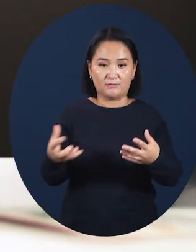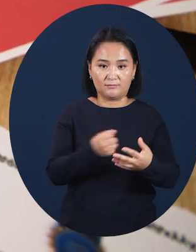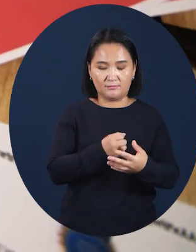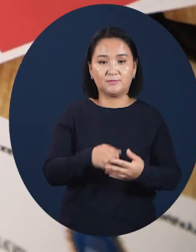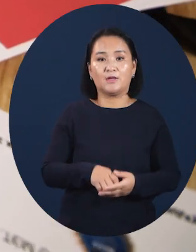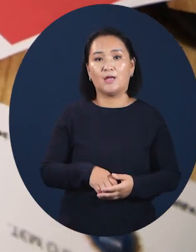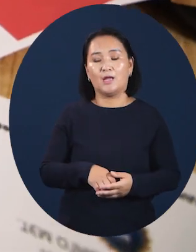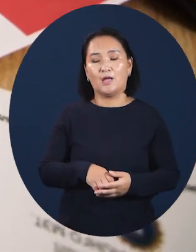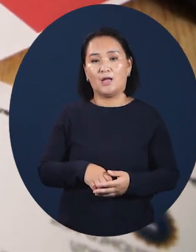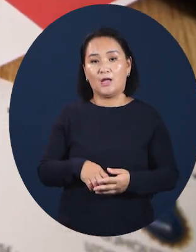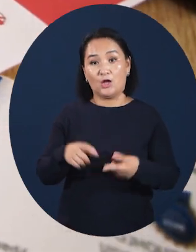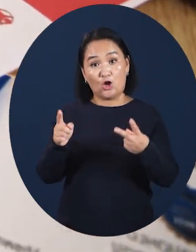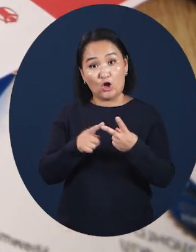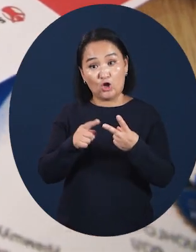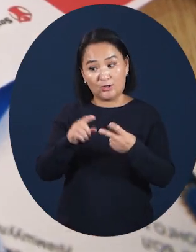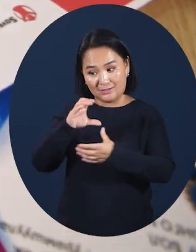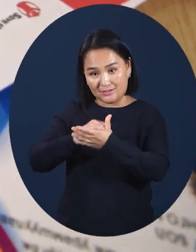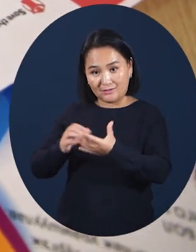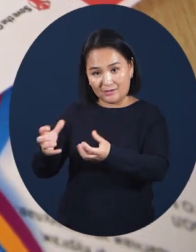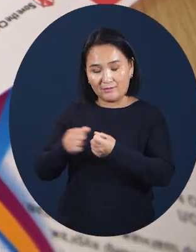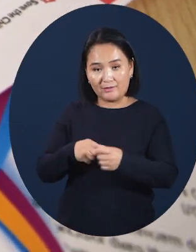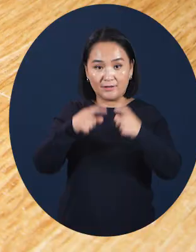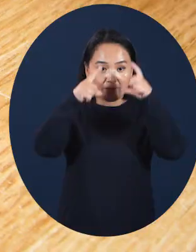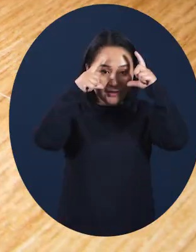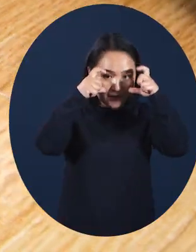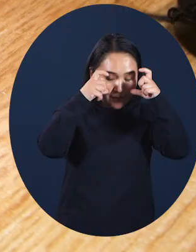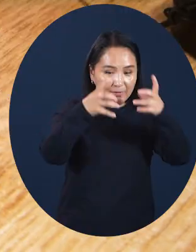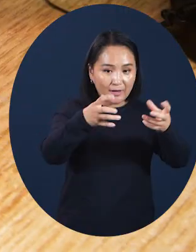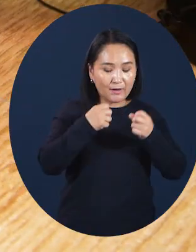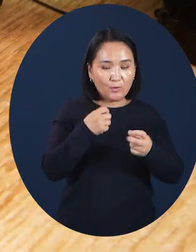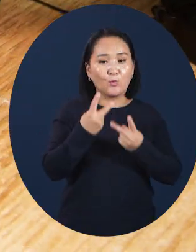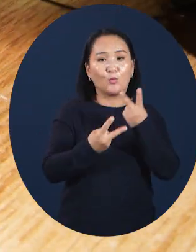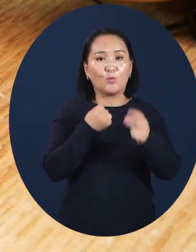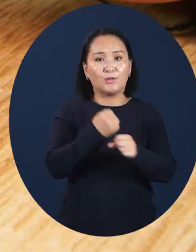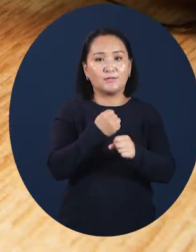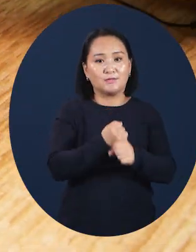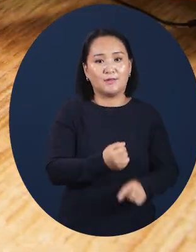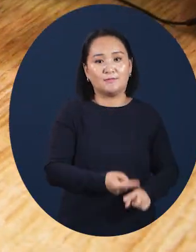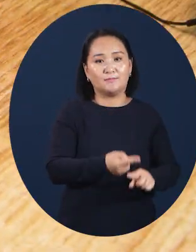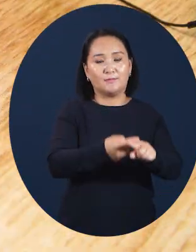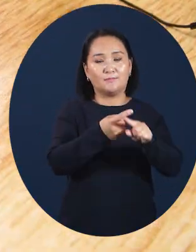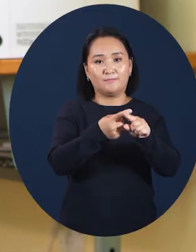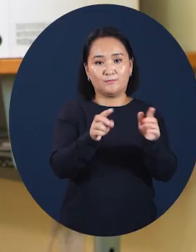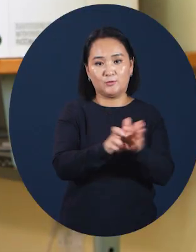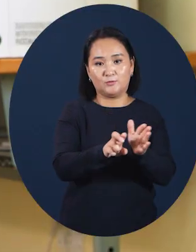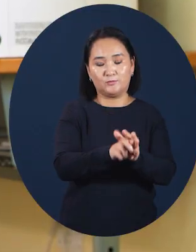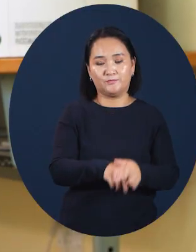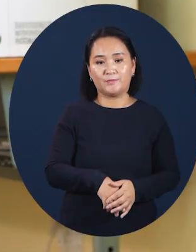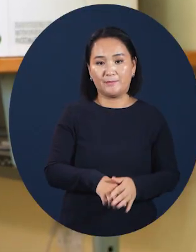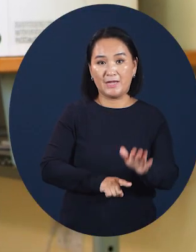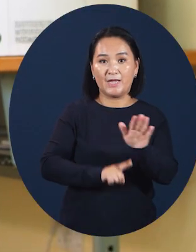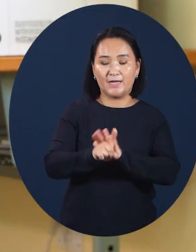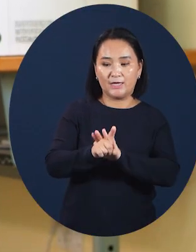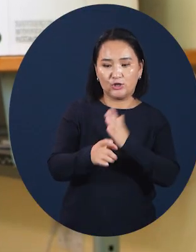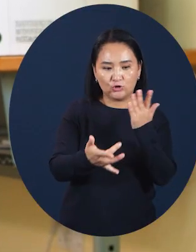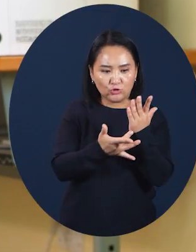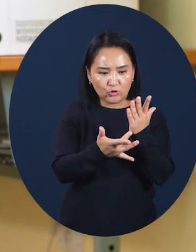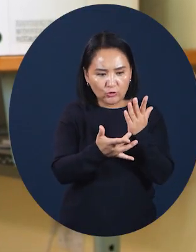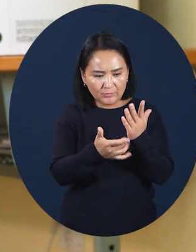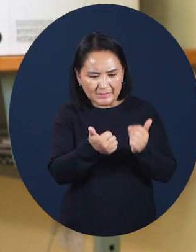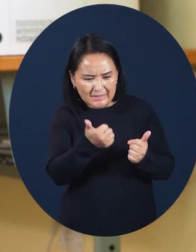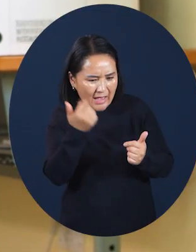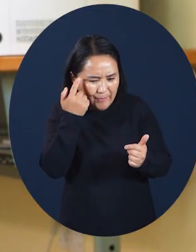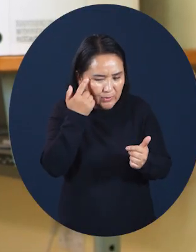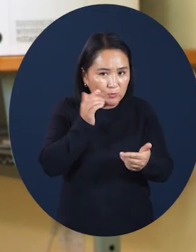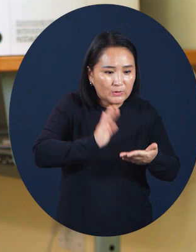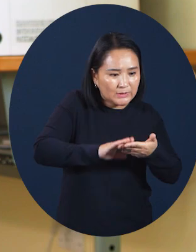сүүлийн санхүүжилд орж ирснээр бид нар камера нэмж авснаар илүү үйл ажиллагаа хийх боломжтой болсон. Хиндэ бол амир хэцүүс нөгөө нэг төхөөрөмжтэйгөө бүрэн ажиллаж чадахгүй.